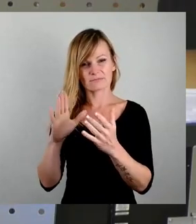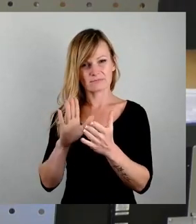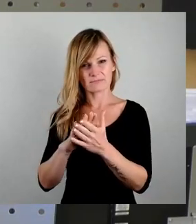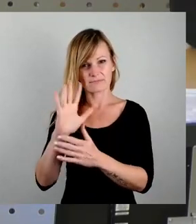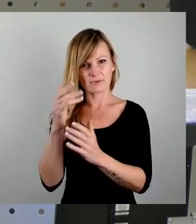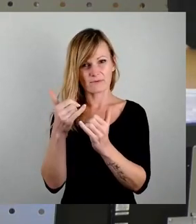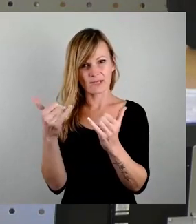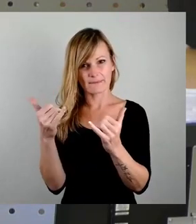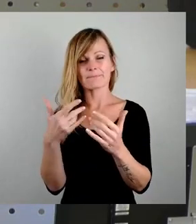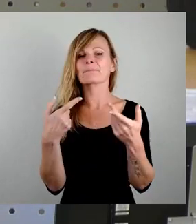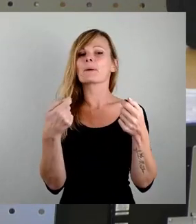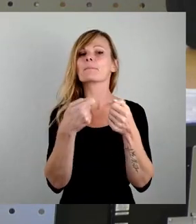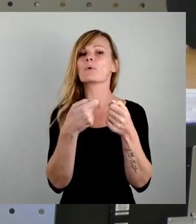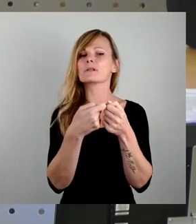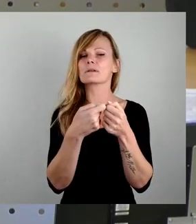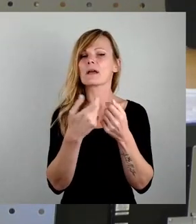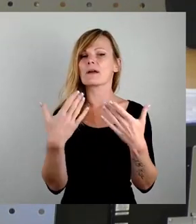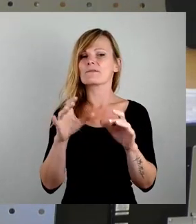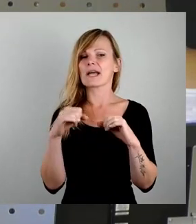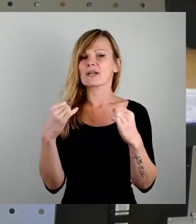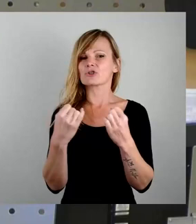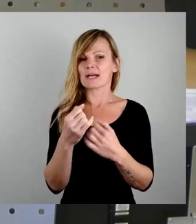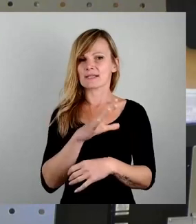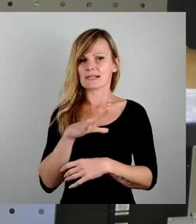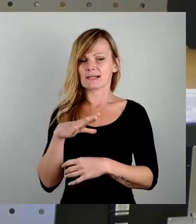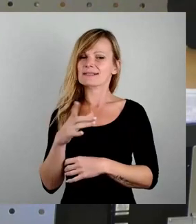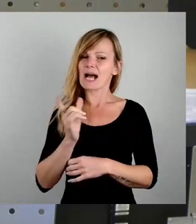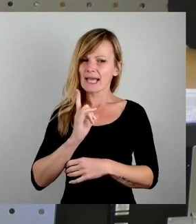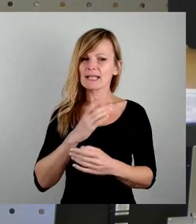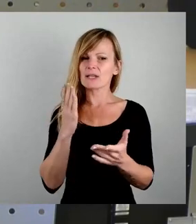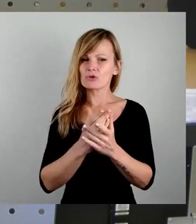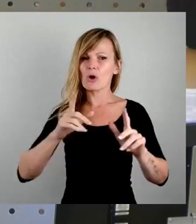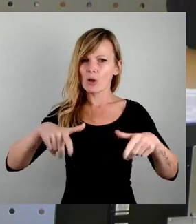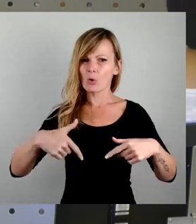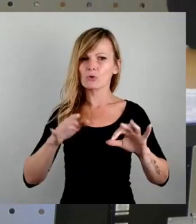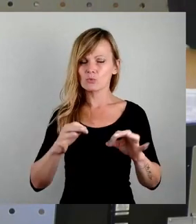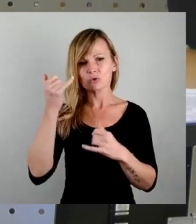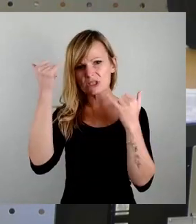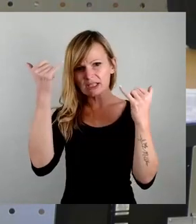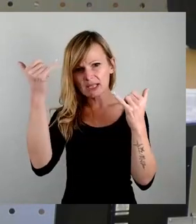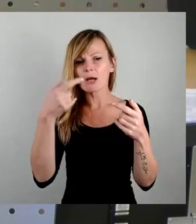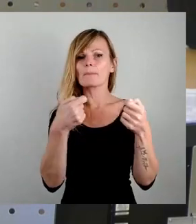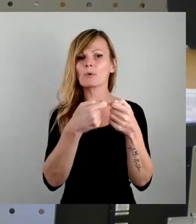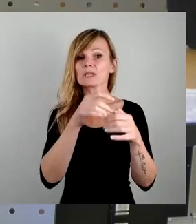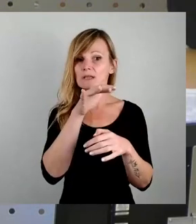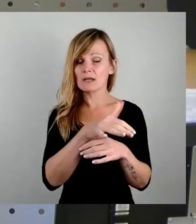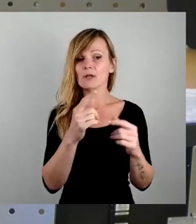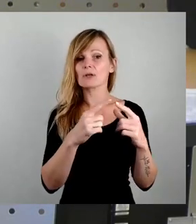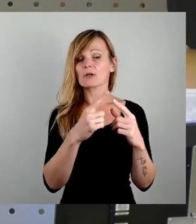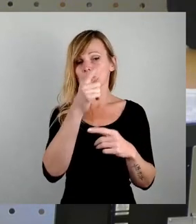haben an für sich gute Sachen auf den Weg gebracht, nämlich der Bund mit einem Deutschlandticket für 49